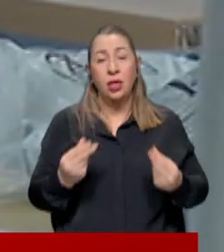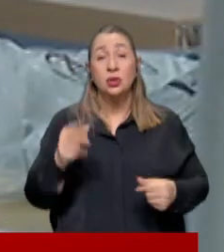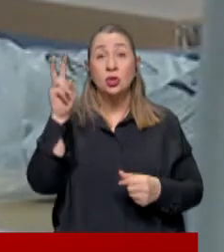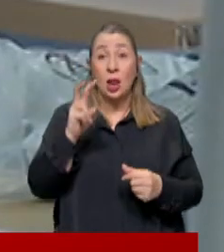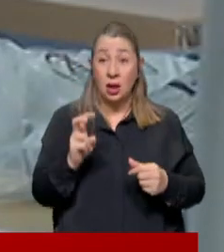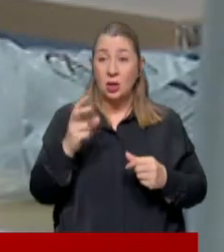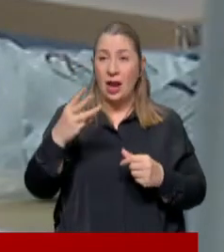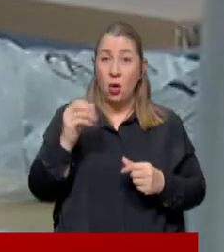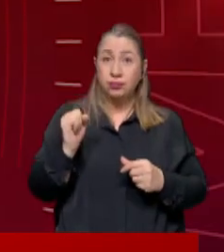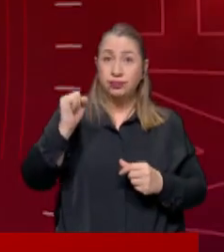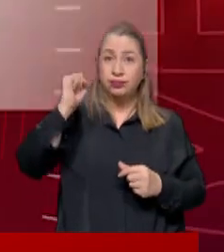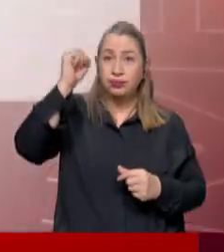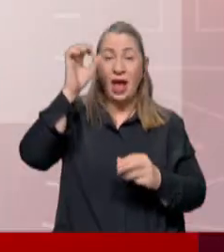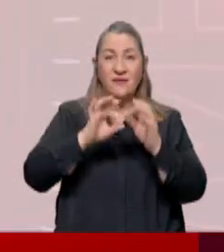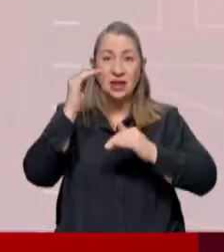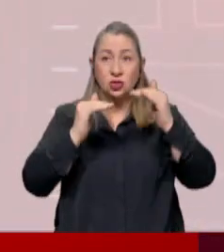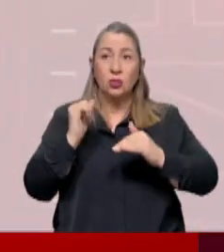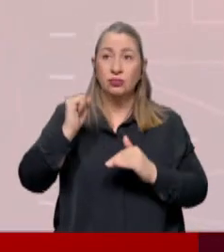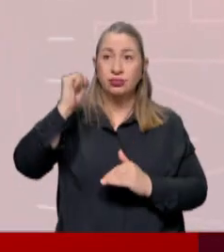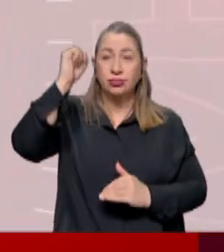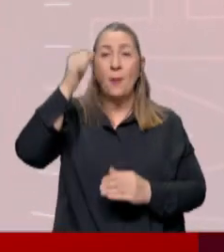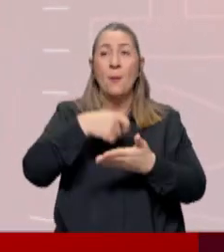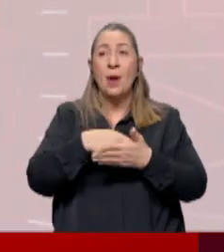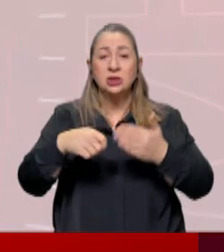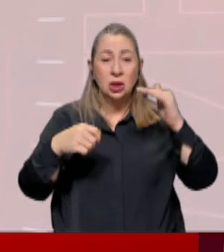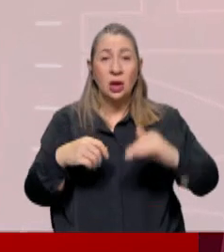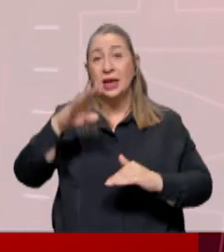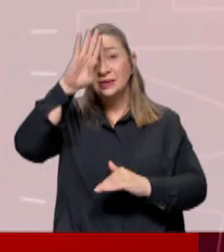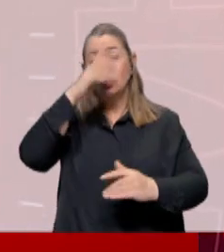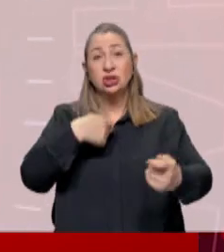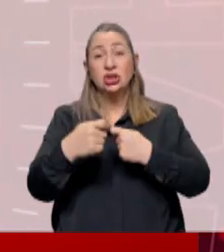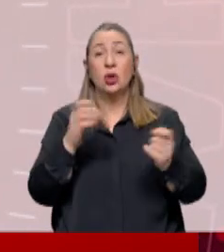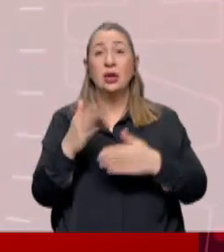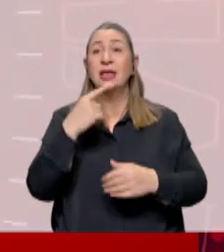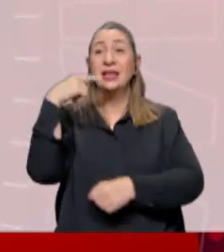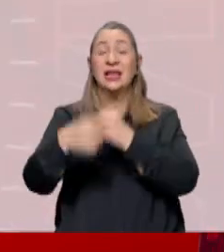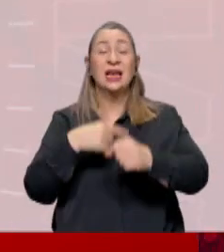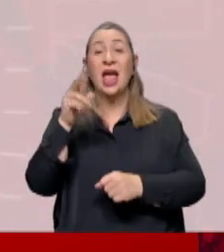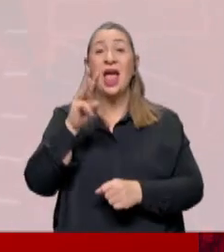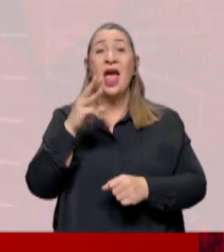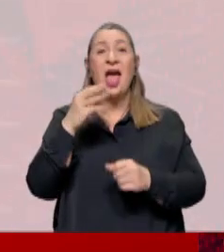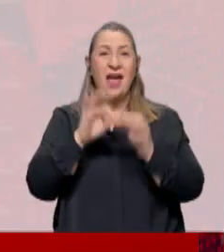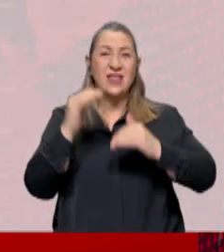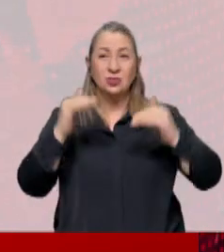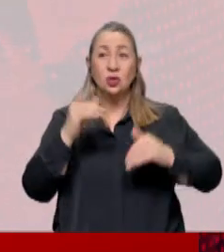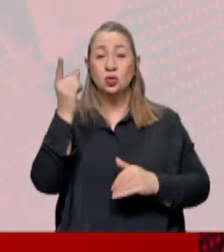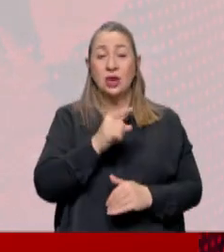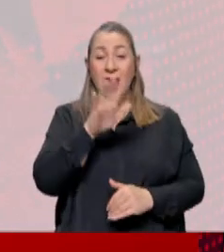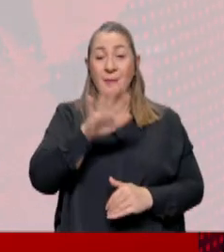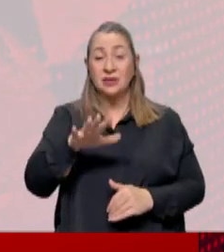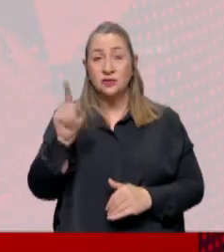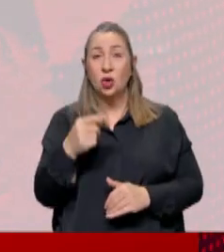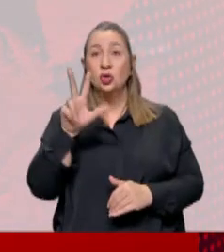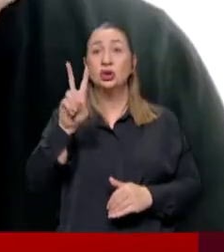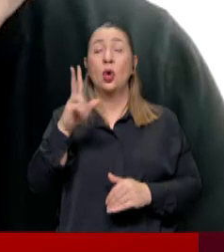dövizin yükselttiği enflasyon karşısında da maaşlar eriyor. İstanbul Ticaret Odası yıllık enflasyonu %55,32